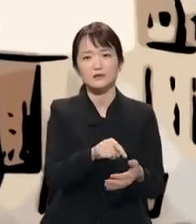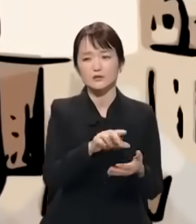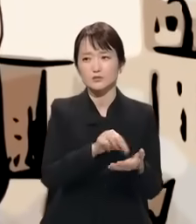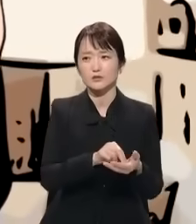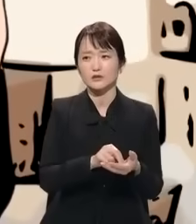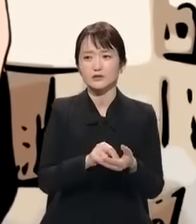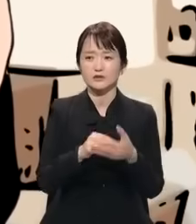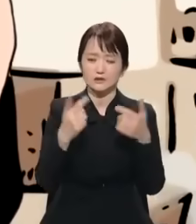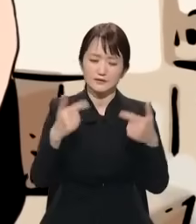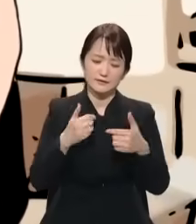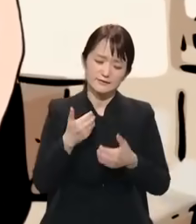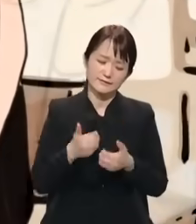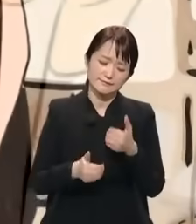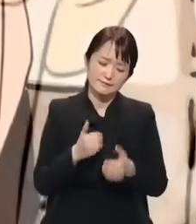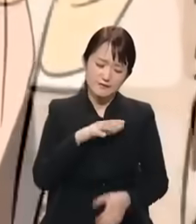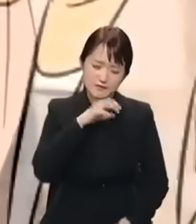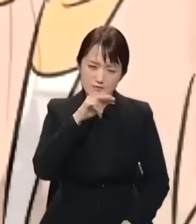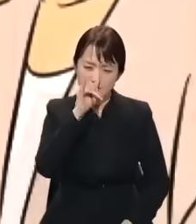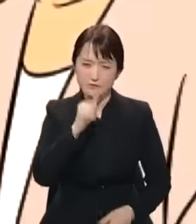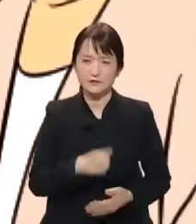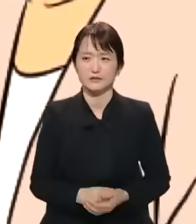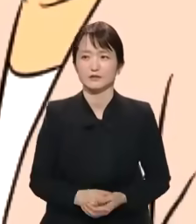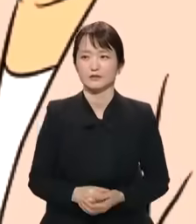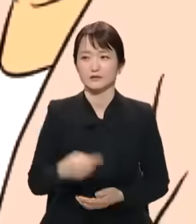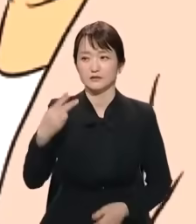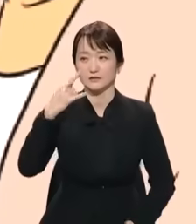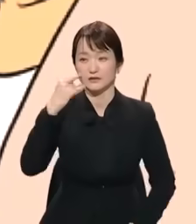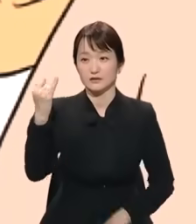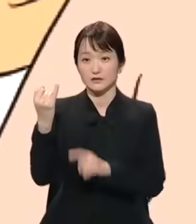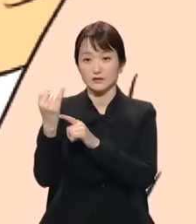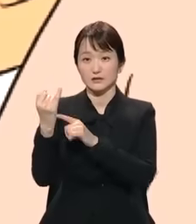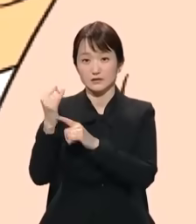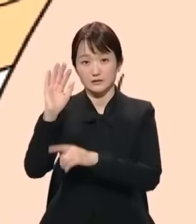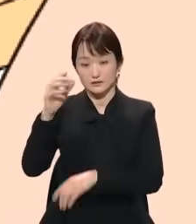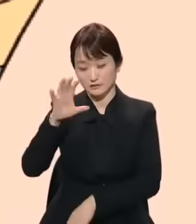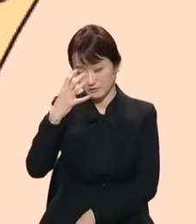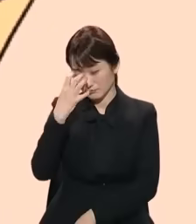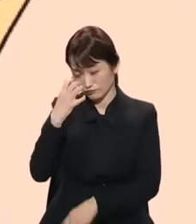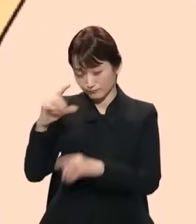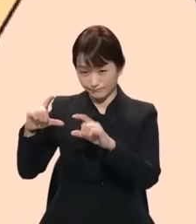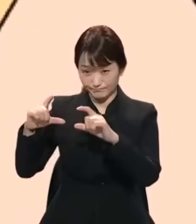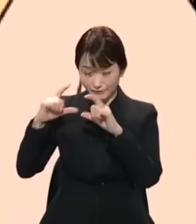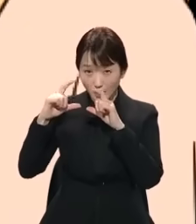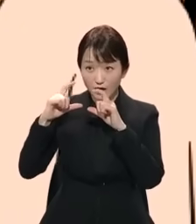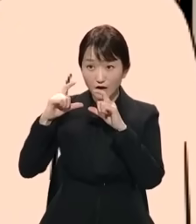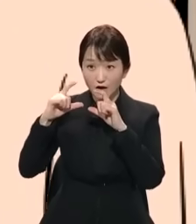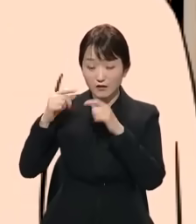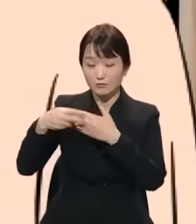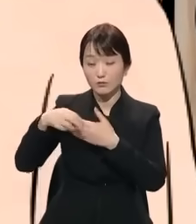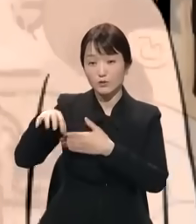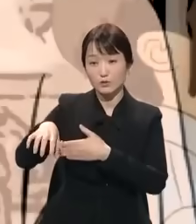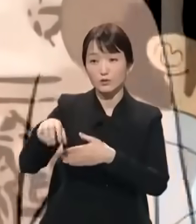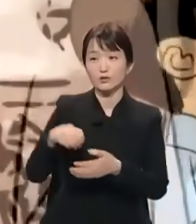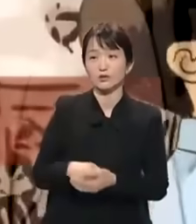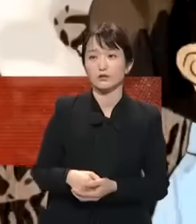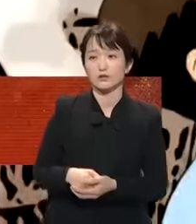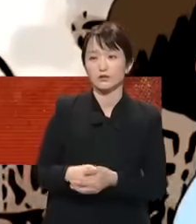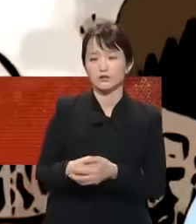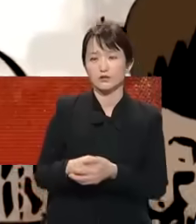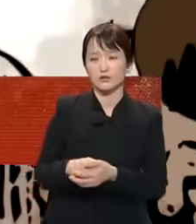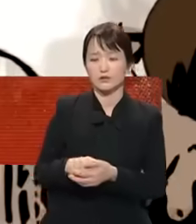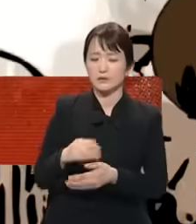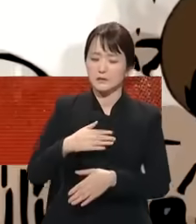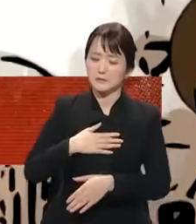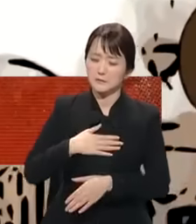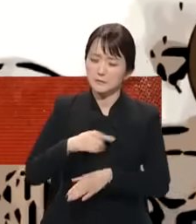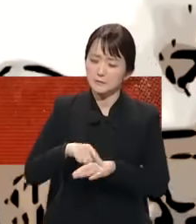늘 갈등이 있고 불만도 있었는데 최근에 이런 시어머니가 우울증 진단을 받으셨습니다. 그래서 병원에서도 또 최대한 맞춰드려라 하는